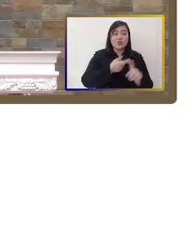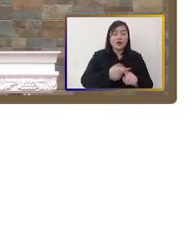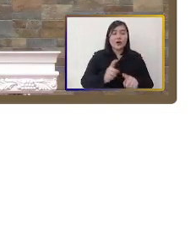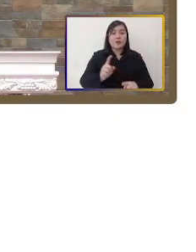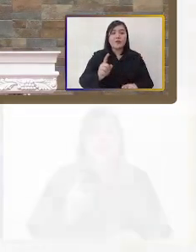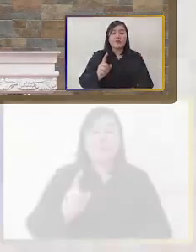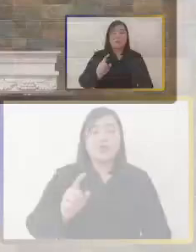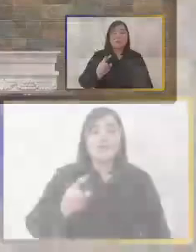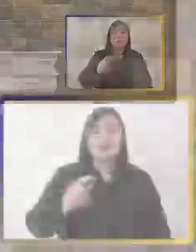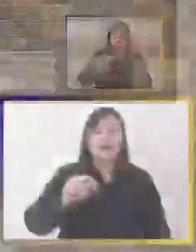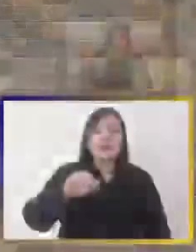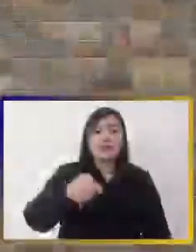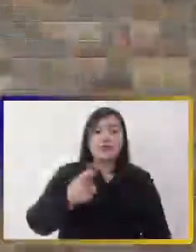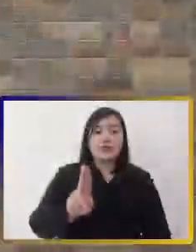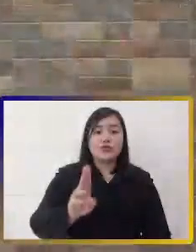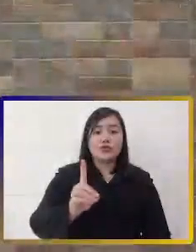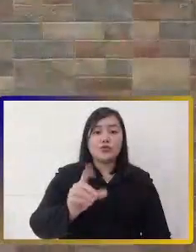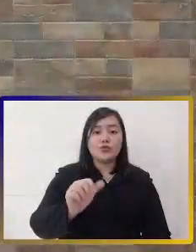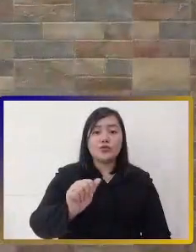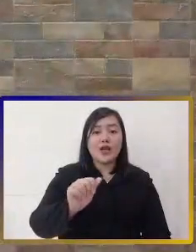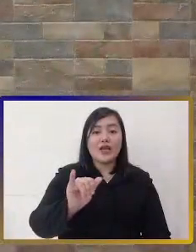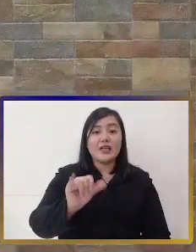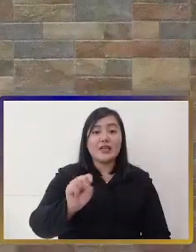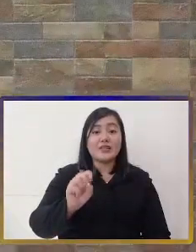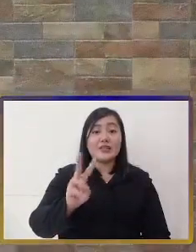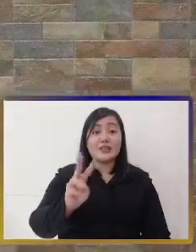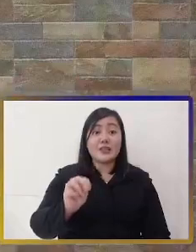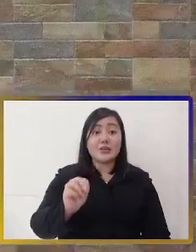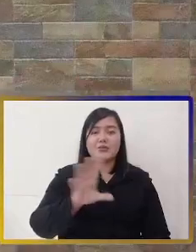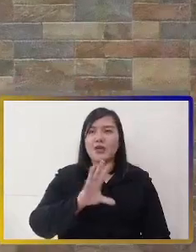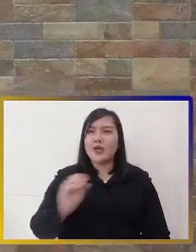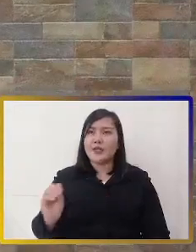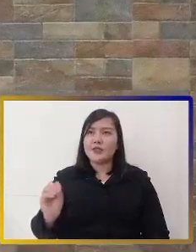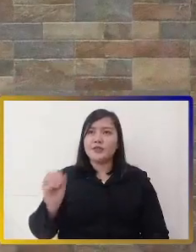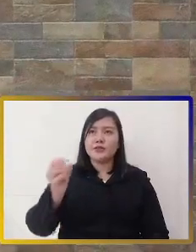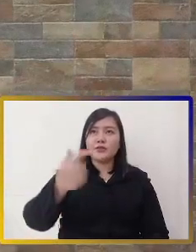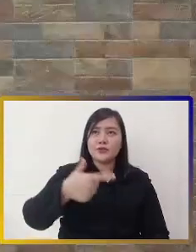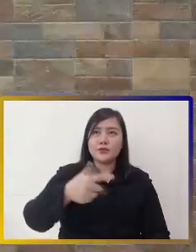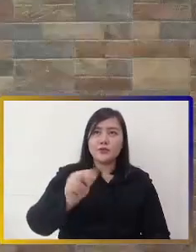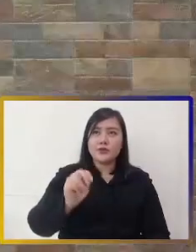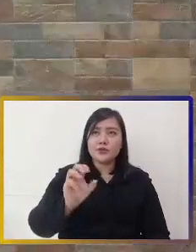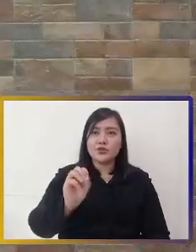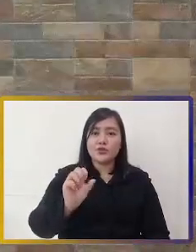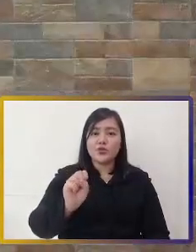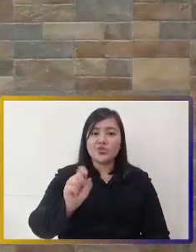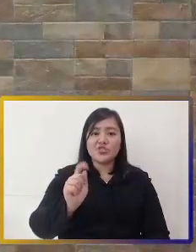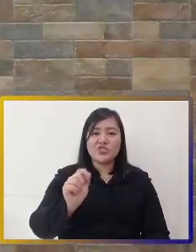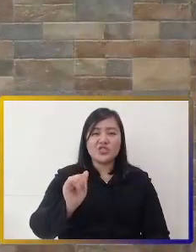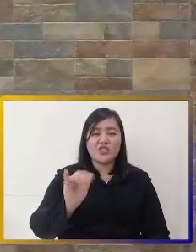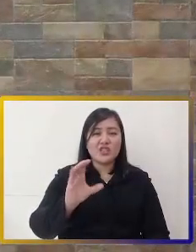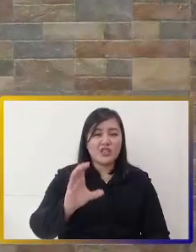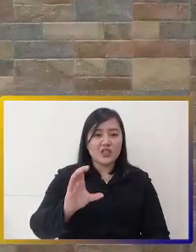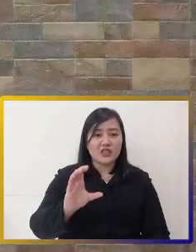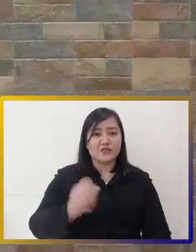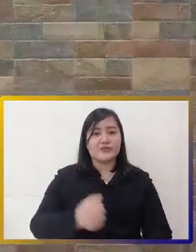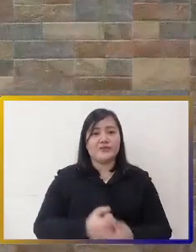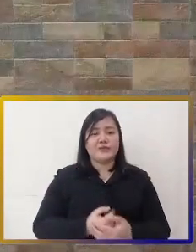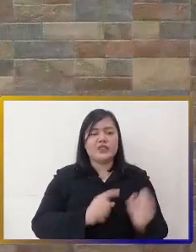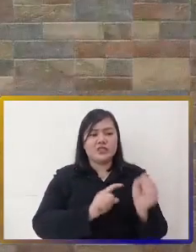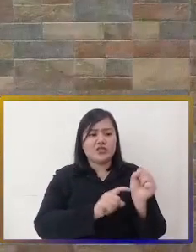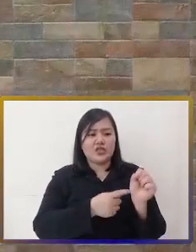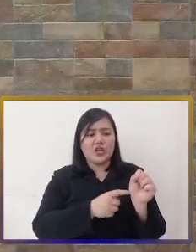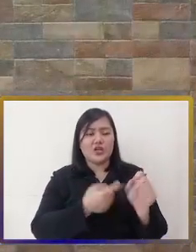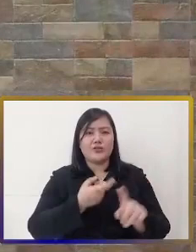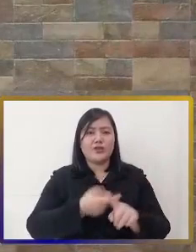Gnosticism, dalawa po yan mga kapatid, simula sa Panginoon, panahon ng Panginoon Hesus Kristo, yan na po ang ginagamit ng Diablo to corrupt